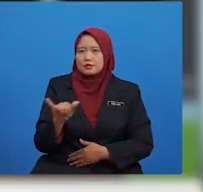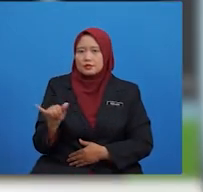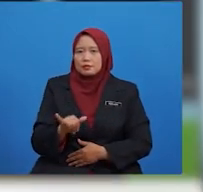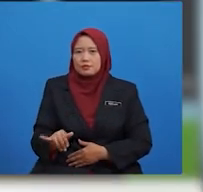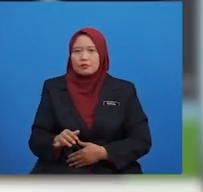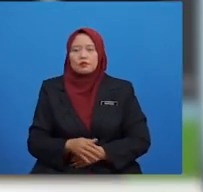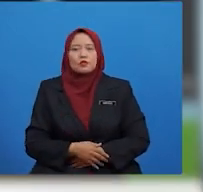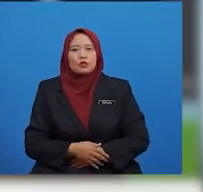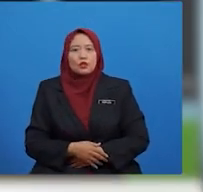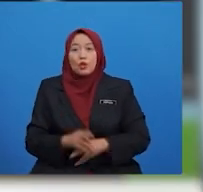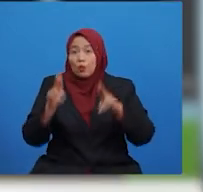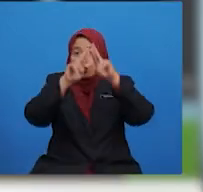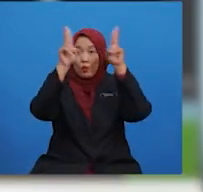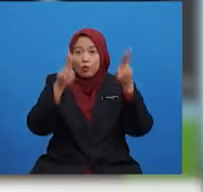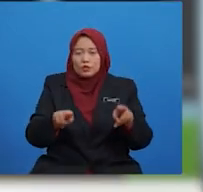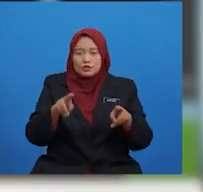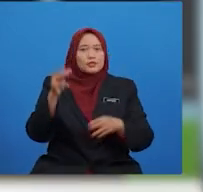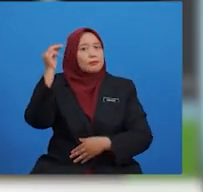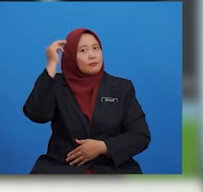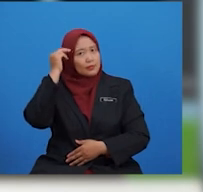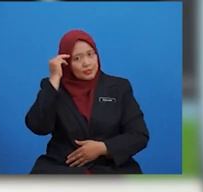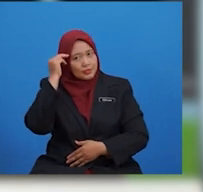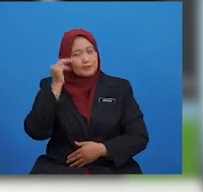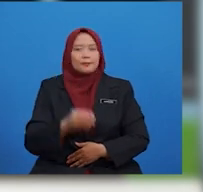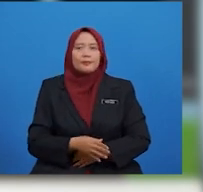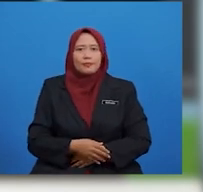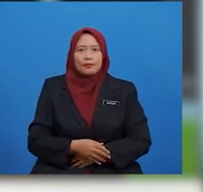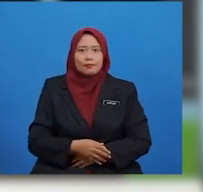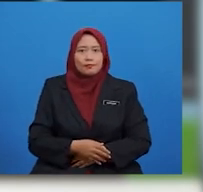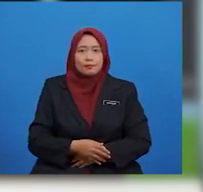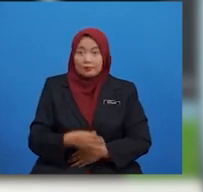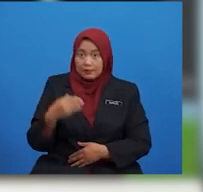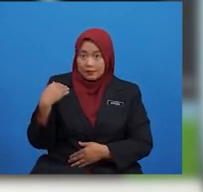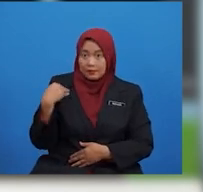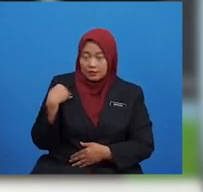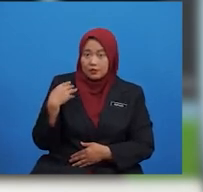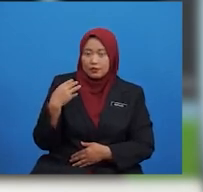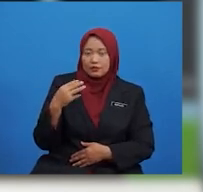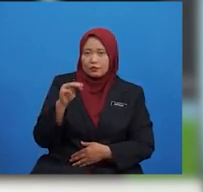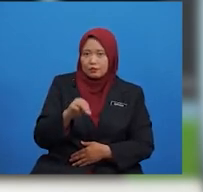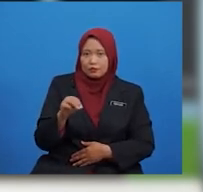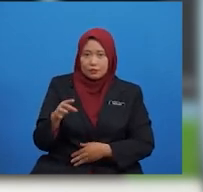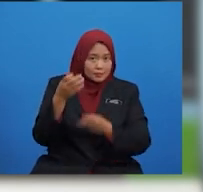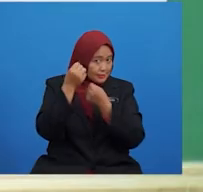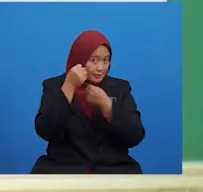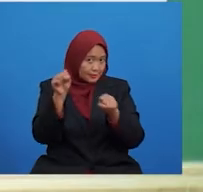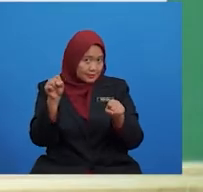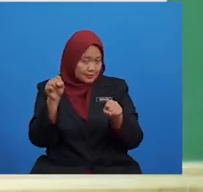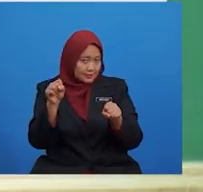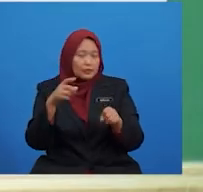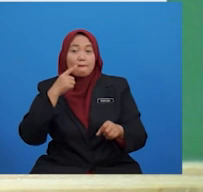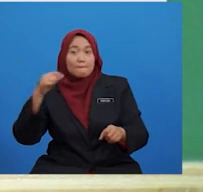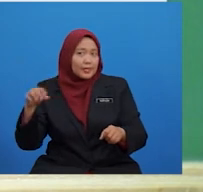Adakah murid-murid telah bersedia dengan pen dan kertas? Mari kita lihat soalan uji minda